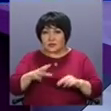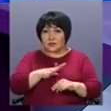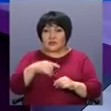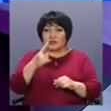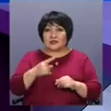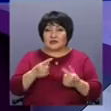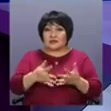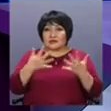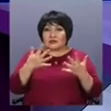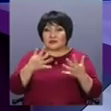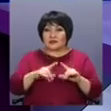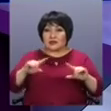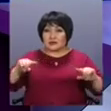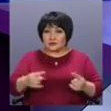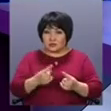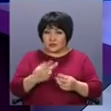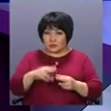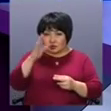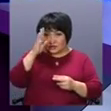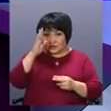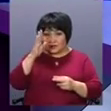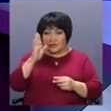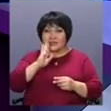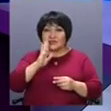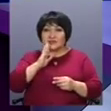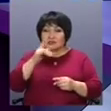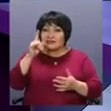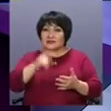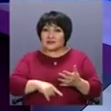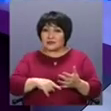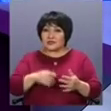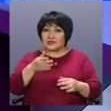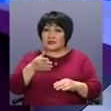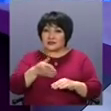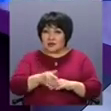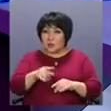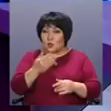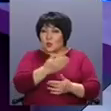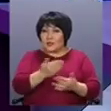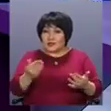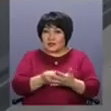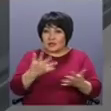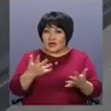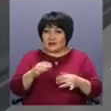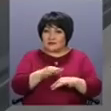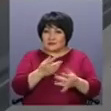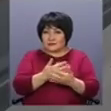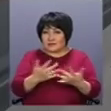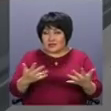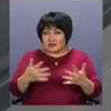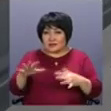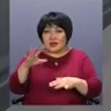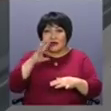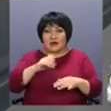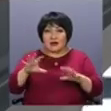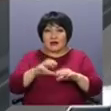қолға түскен мұна жігіт қыз келіншектердің сеніміне кіріп, олардың бағалы заттарын үптеп отырған. Қолды болған мүліктердің